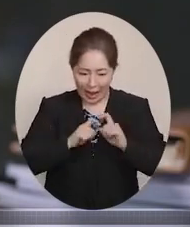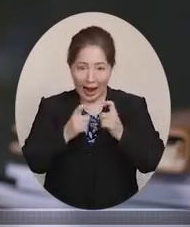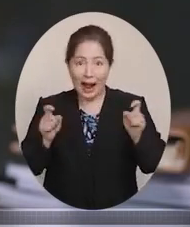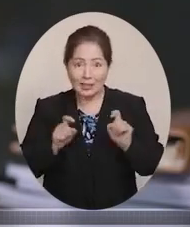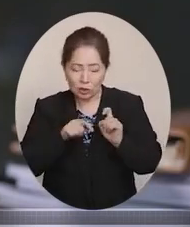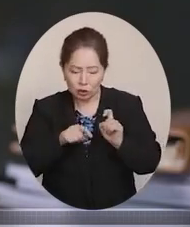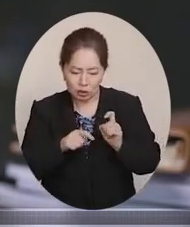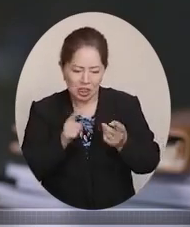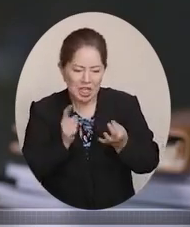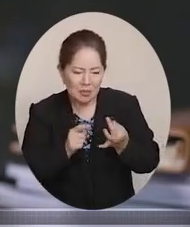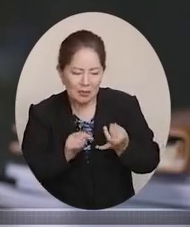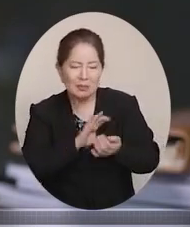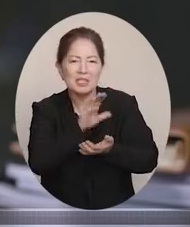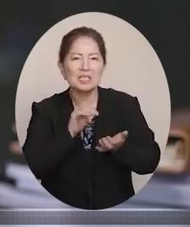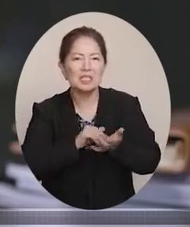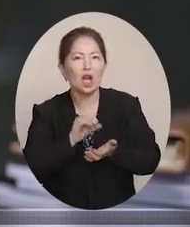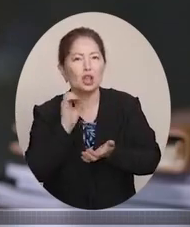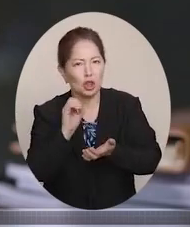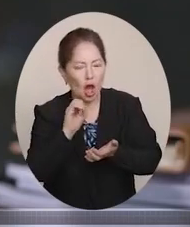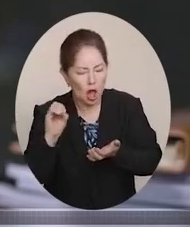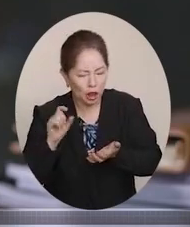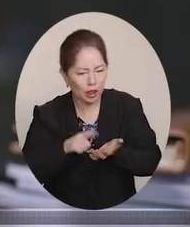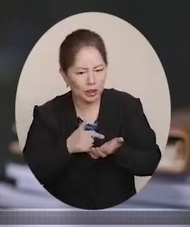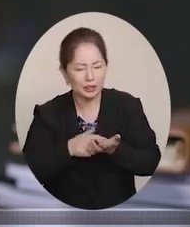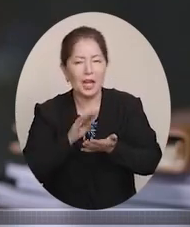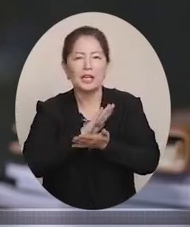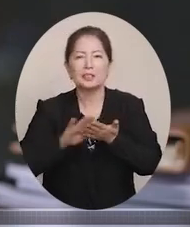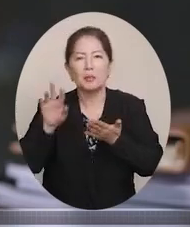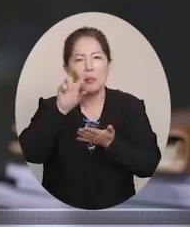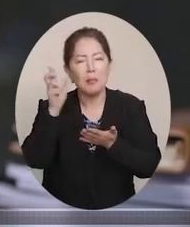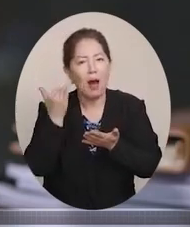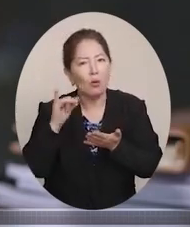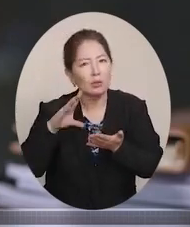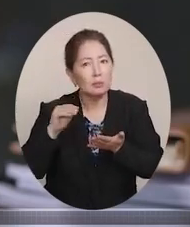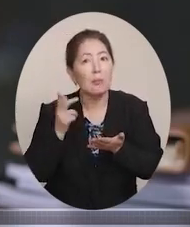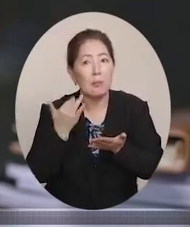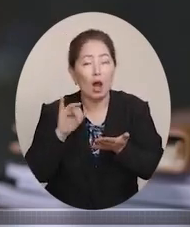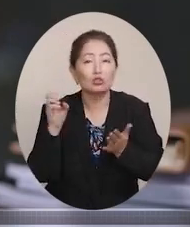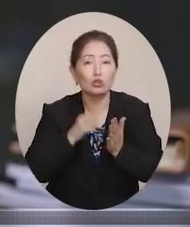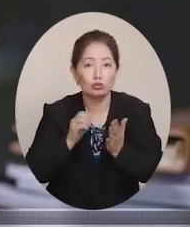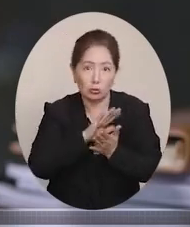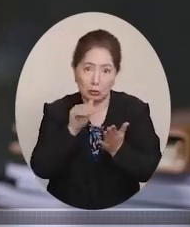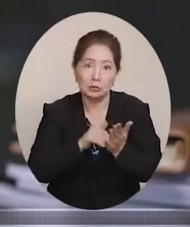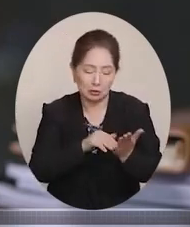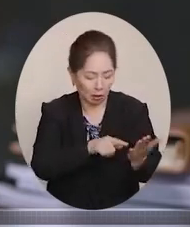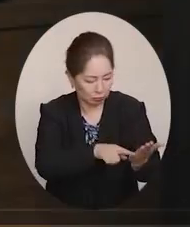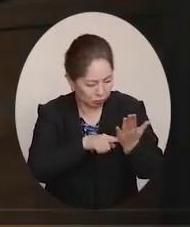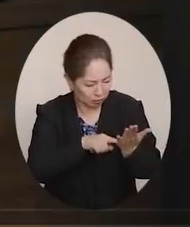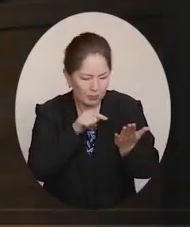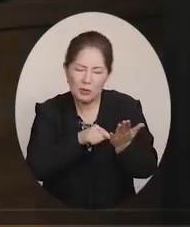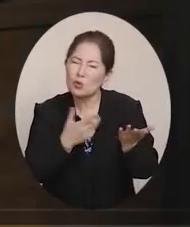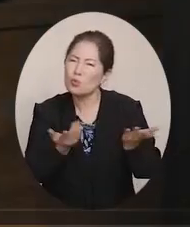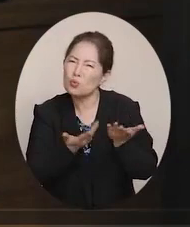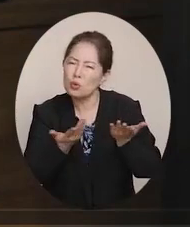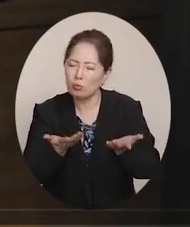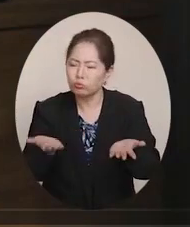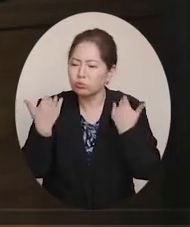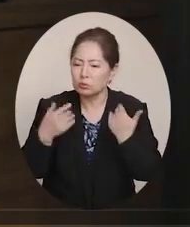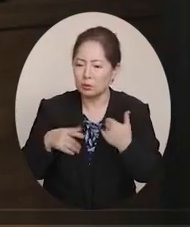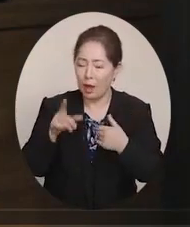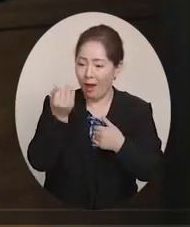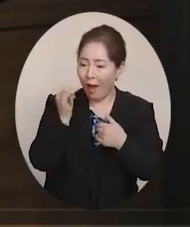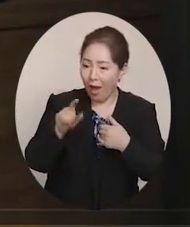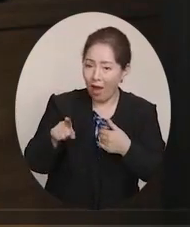стандартын нойлтой ариун цэврийн байгууламжтай байна гэдгийг баталж өгсөн юм стандарт байгаа. За энэ стандарт нь энгийн үгээр хэлэх юм бол